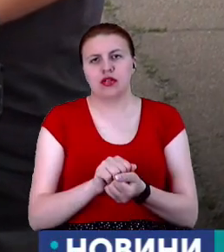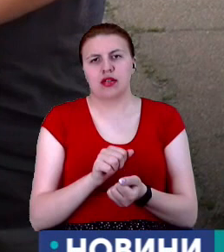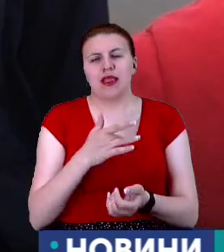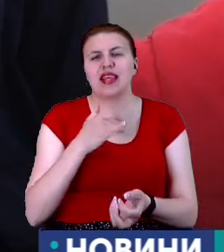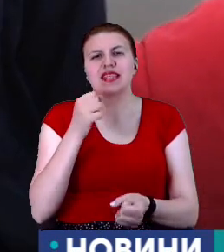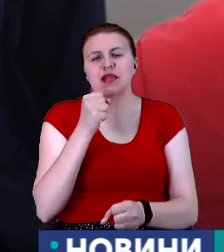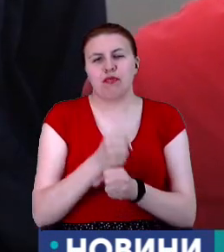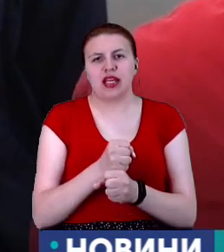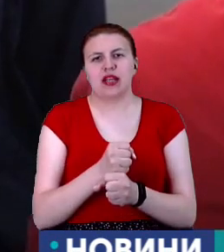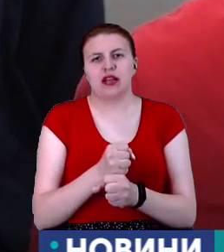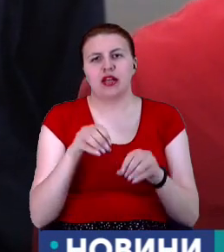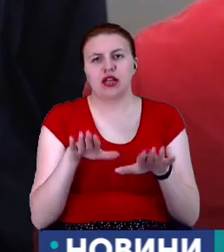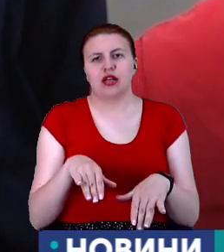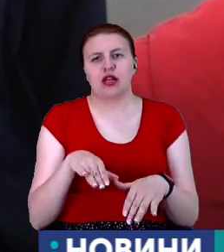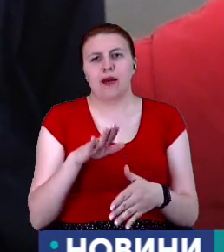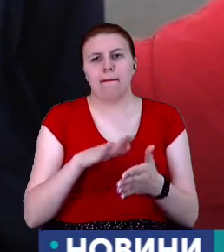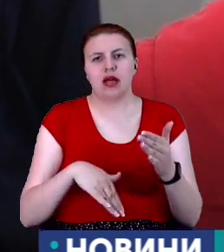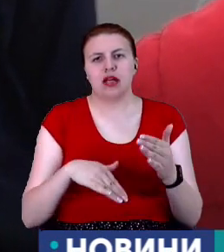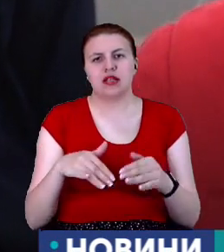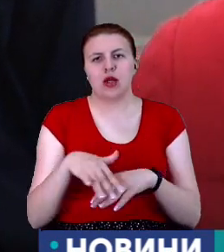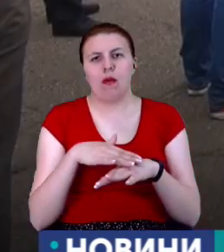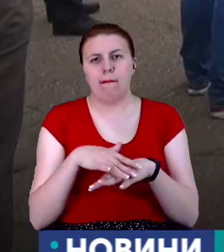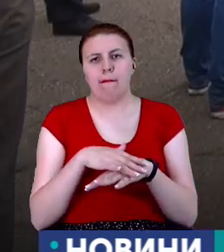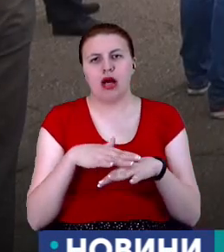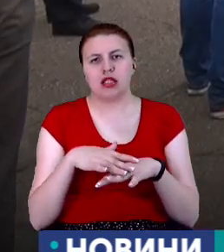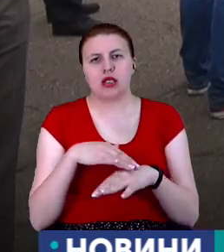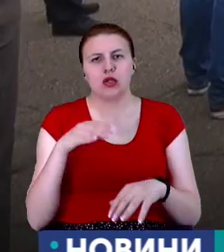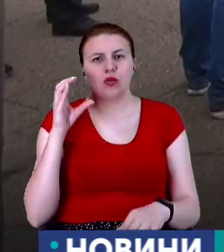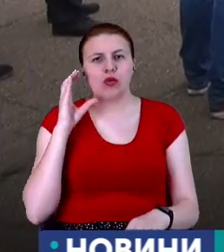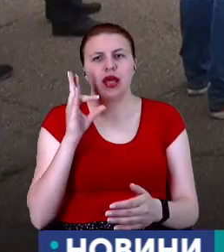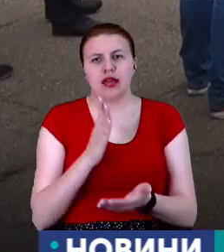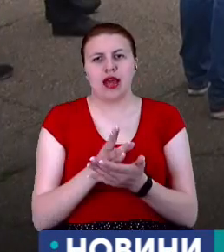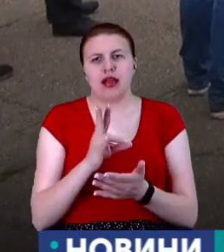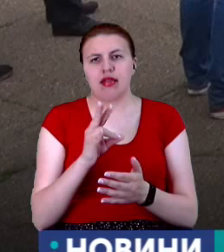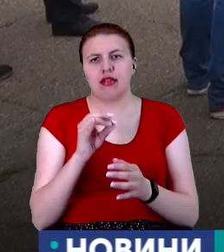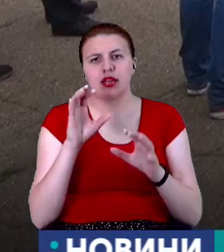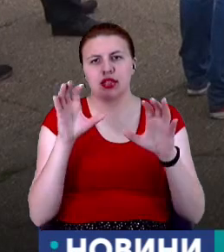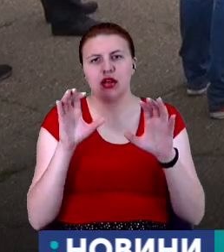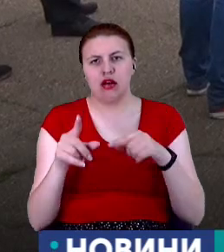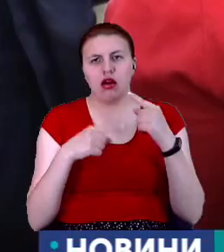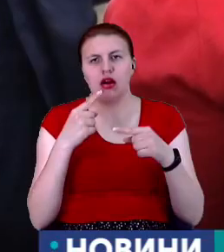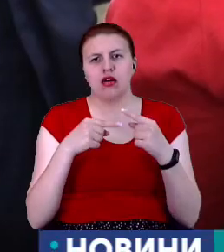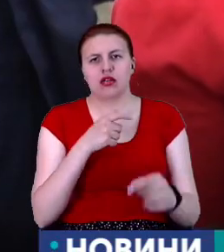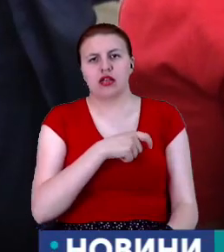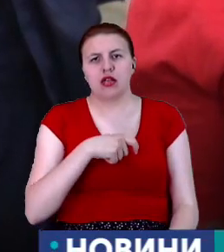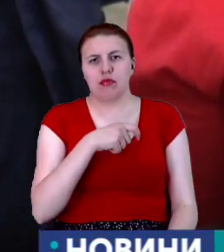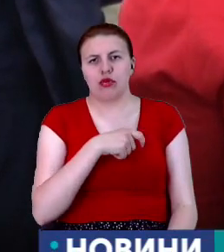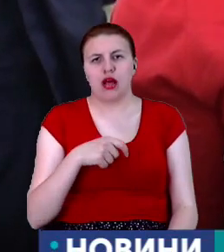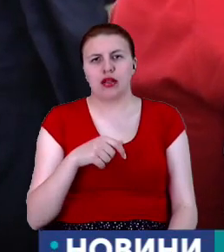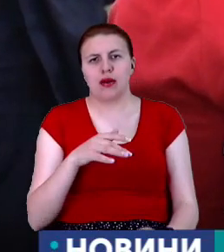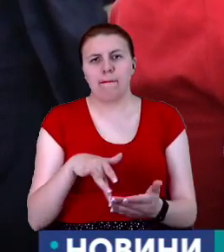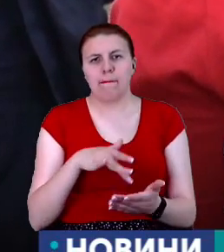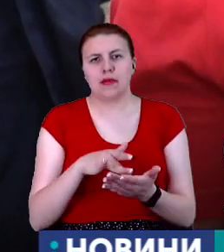без громадських слухань та рішення депутатської комісії є незаконним, каже депутатка міськради Олена Ніжельська. Проводить